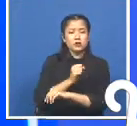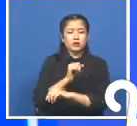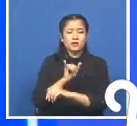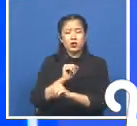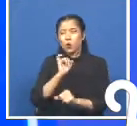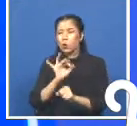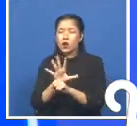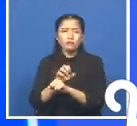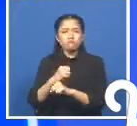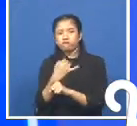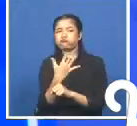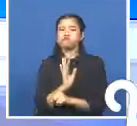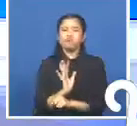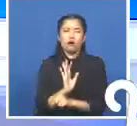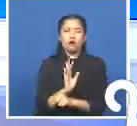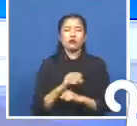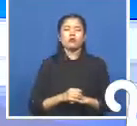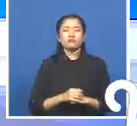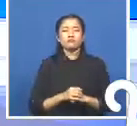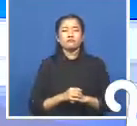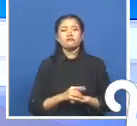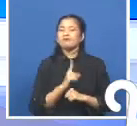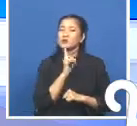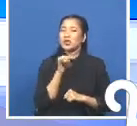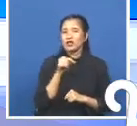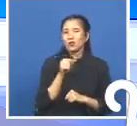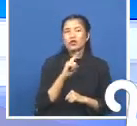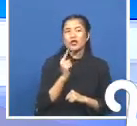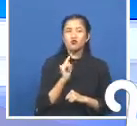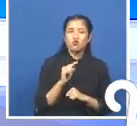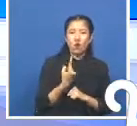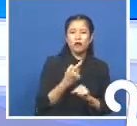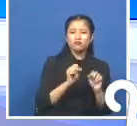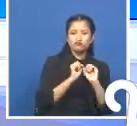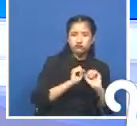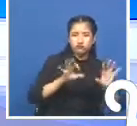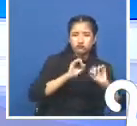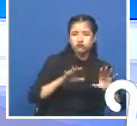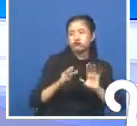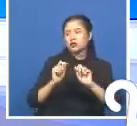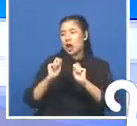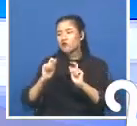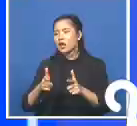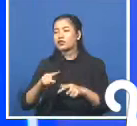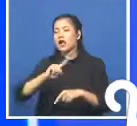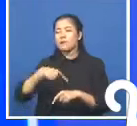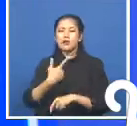kalinya. Seperti itu, saudara, kira-kira alurnya dari mulai distribusi pendaftaran hingga menerima